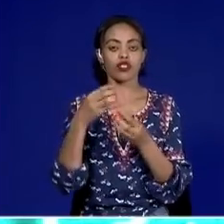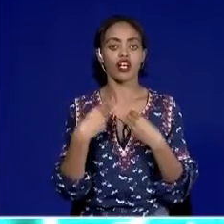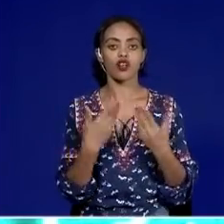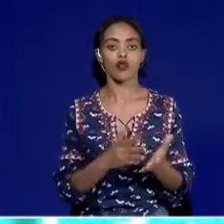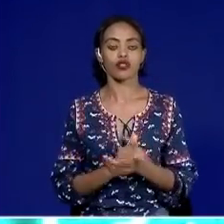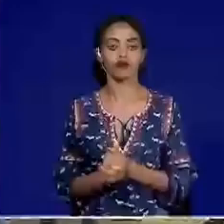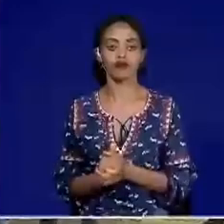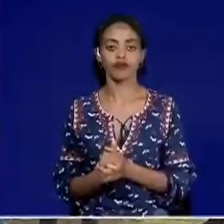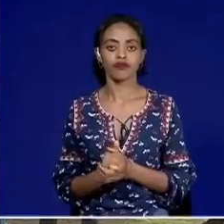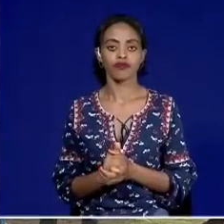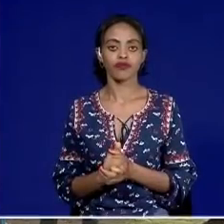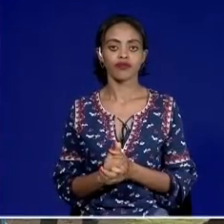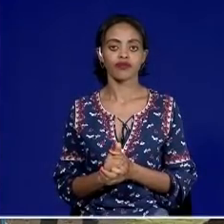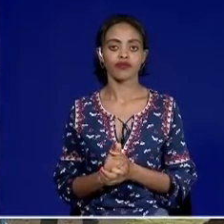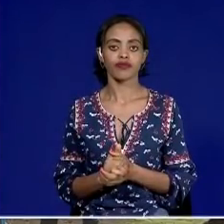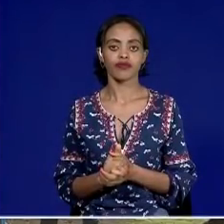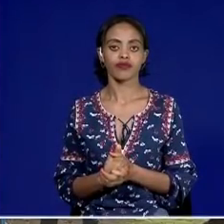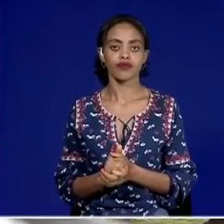ኣለዋ።